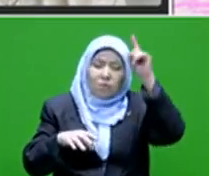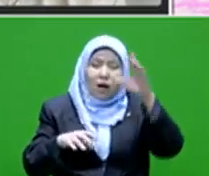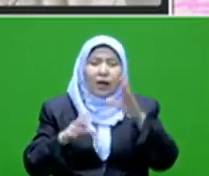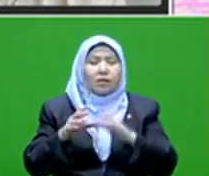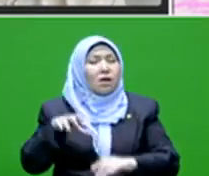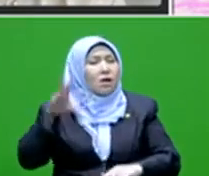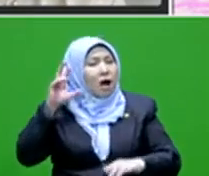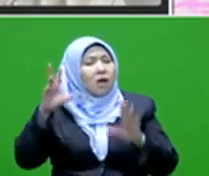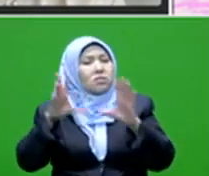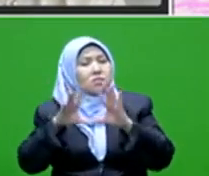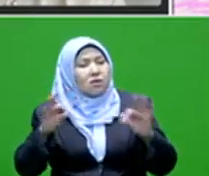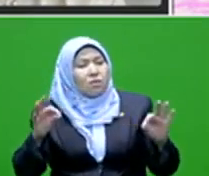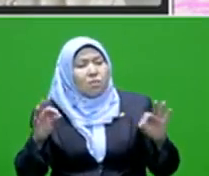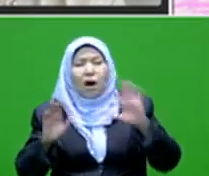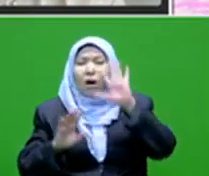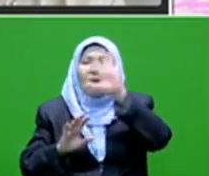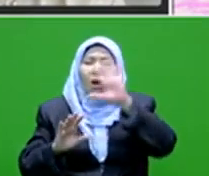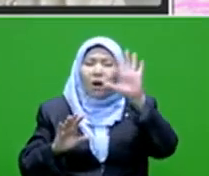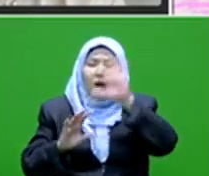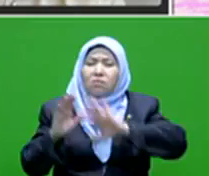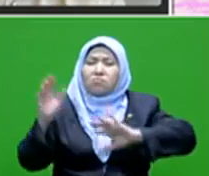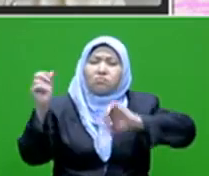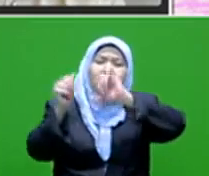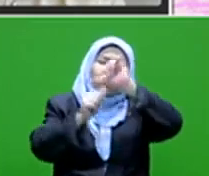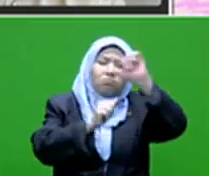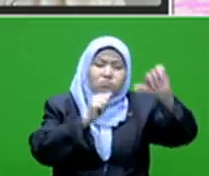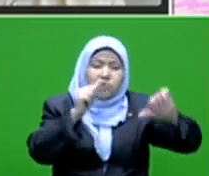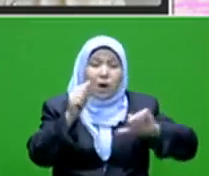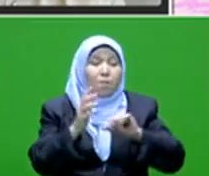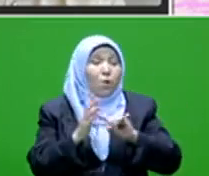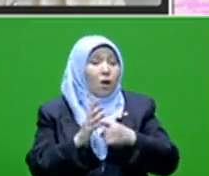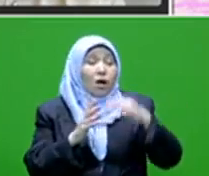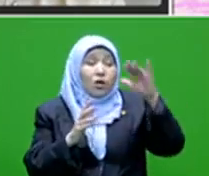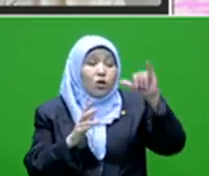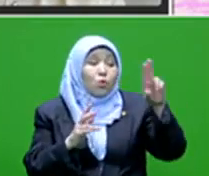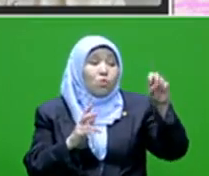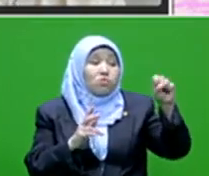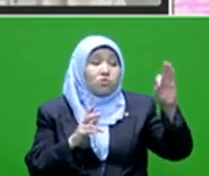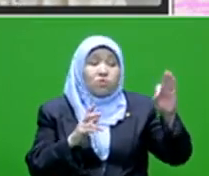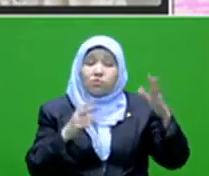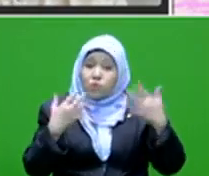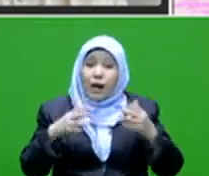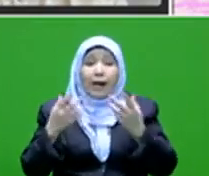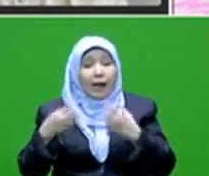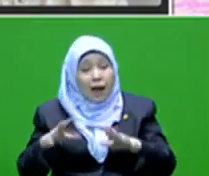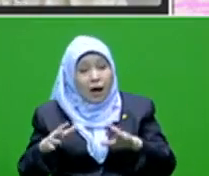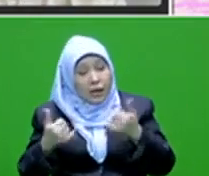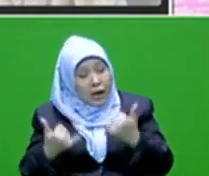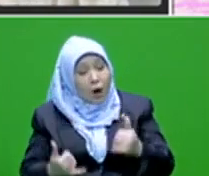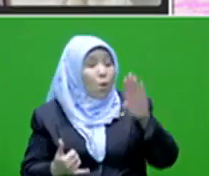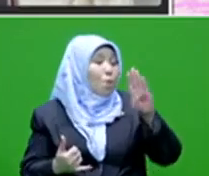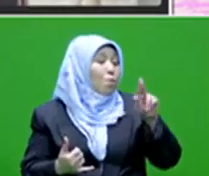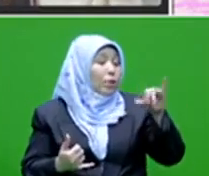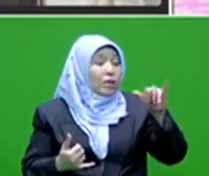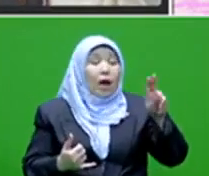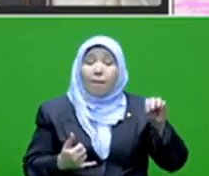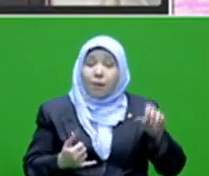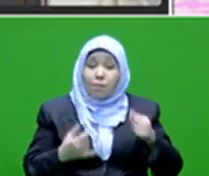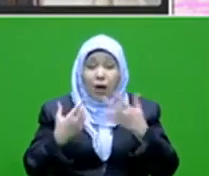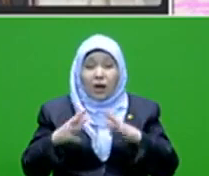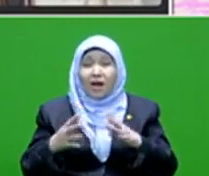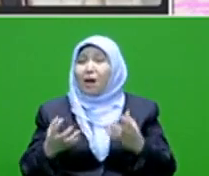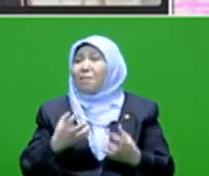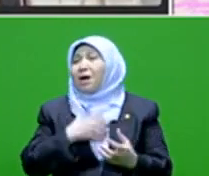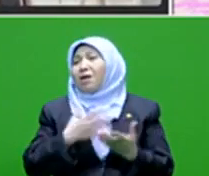Bayangkanlah suasananya, mula Yusuf dah hilang, ini Bunyamin pula, Nabi Yaakob nak mengadu kat siapa? Nak mengadu